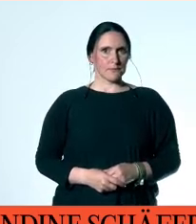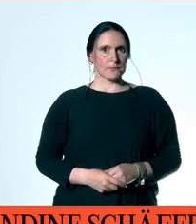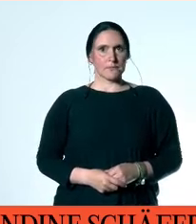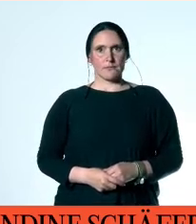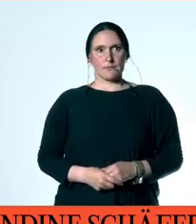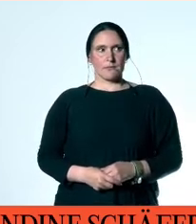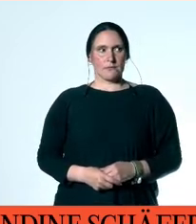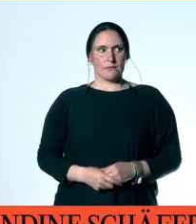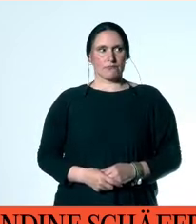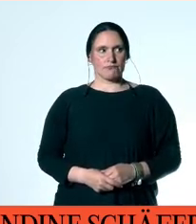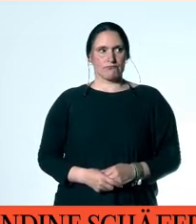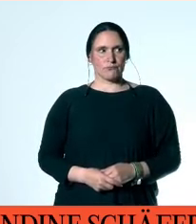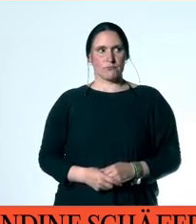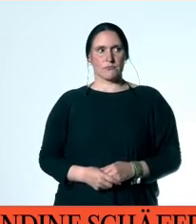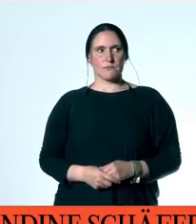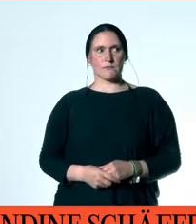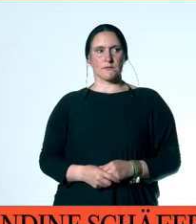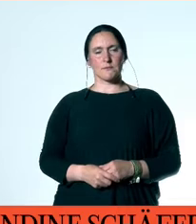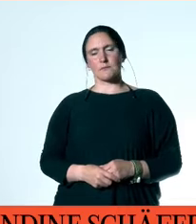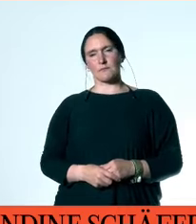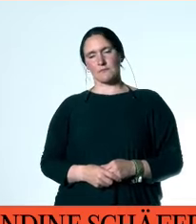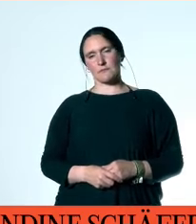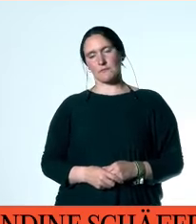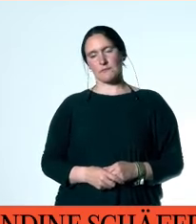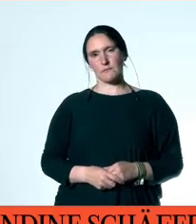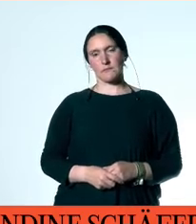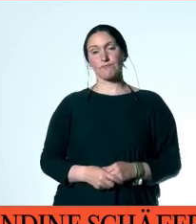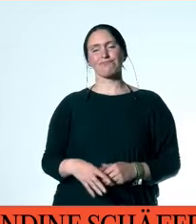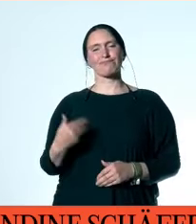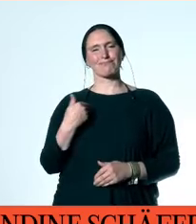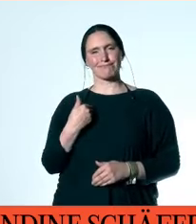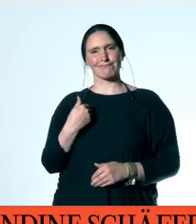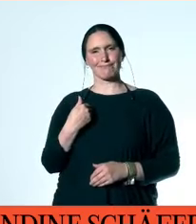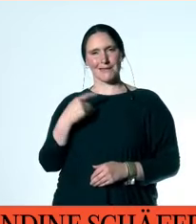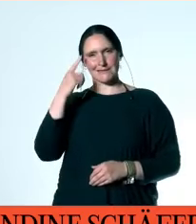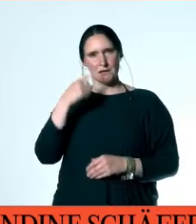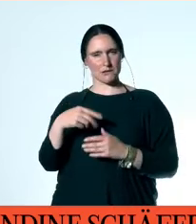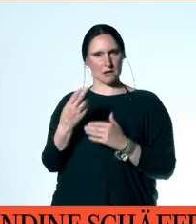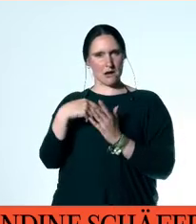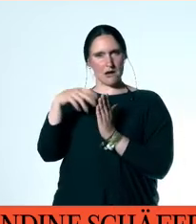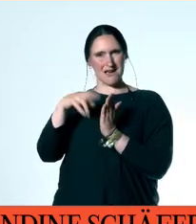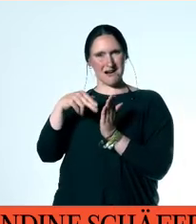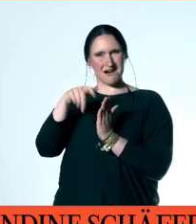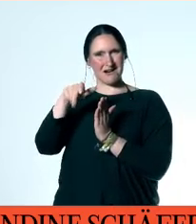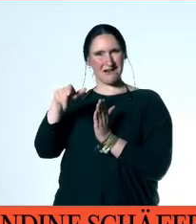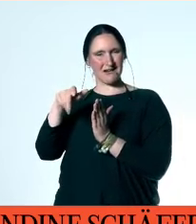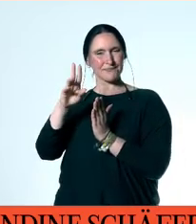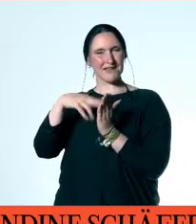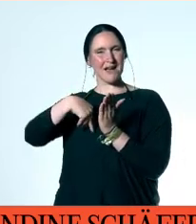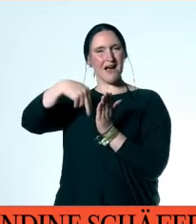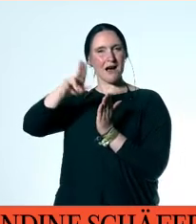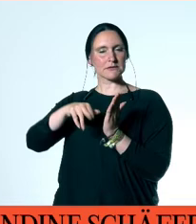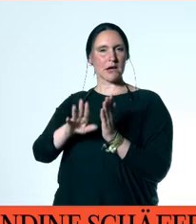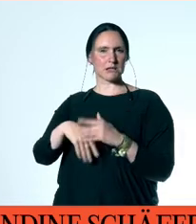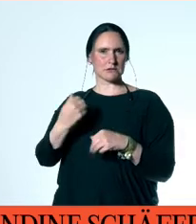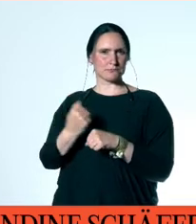Hello. I think also at the forefront of our practice, it is the relationships.